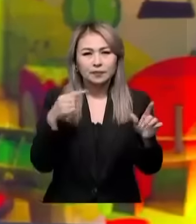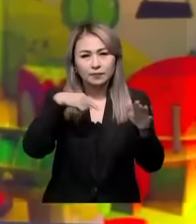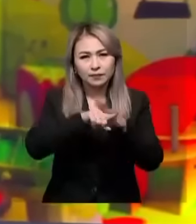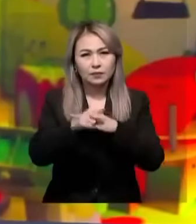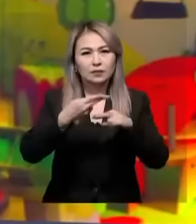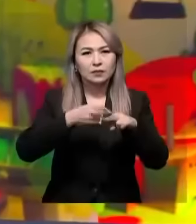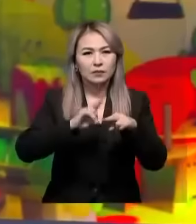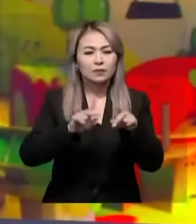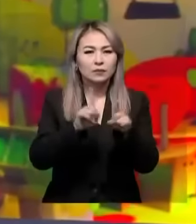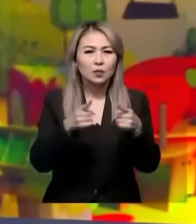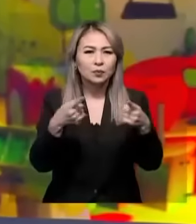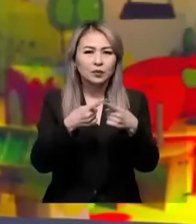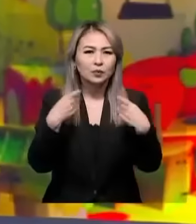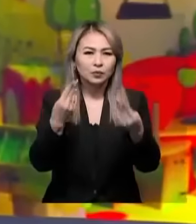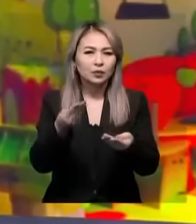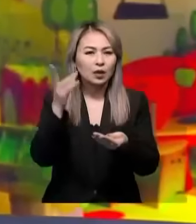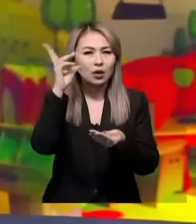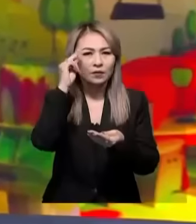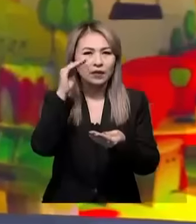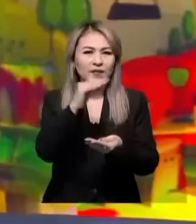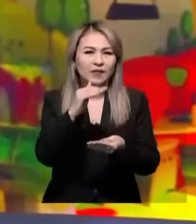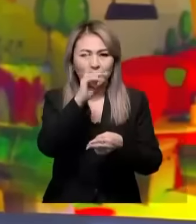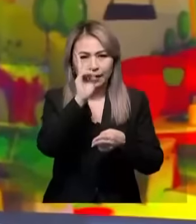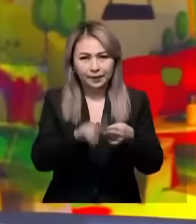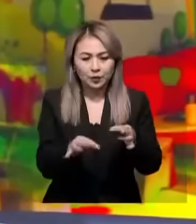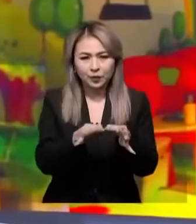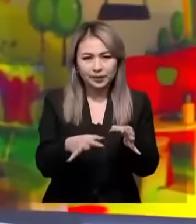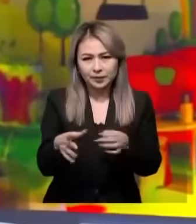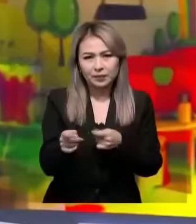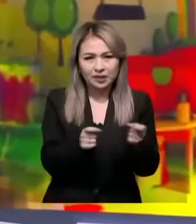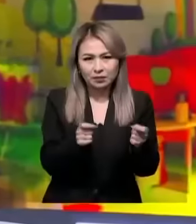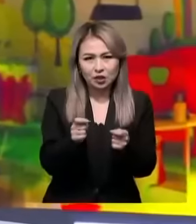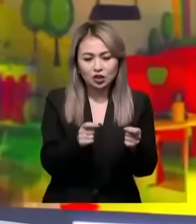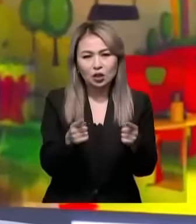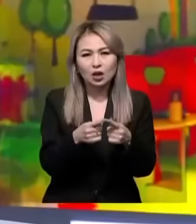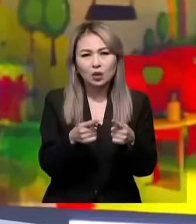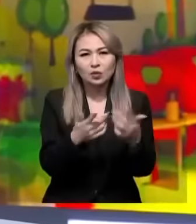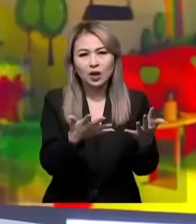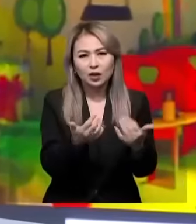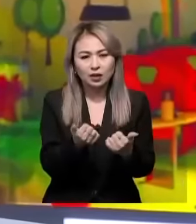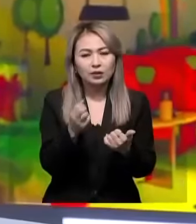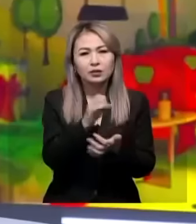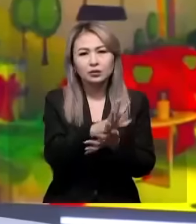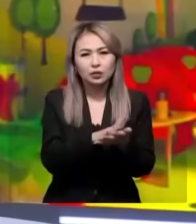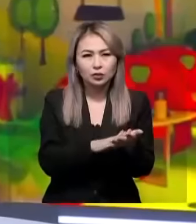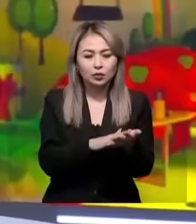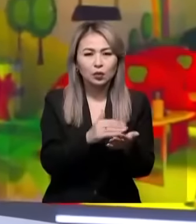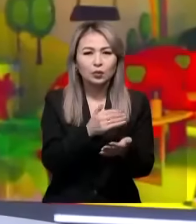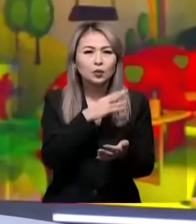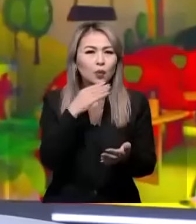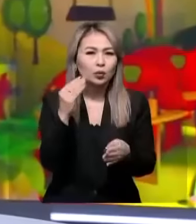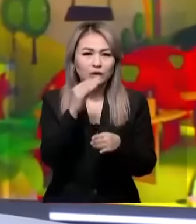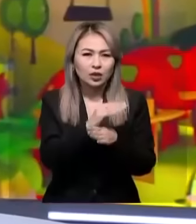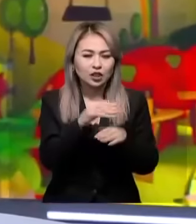орналасқандықтан ғимараттарды жалға беру мерзімі осы ақпан айында аяқталды. Ал облыстық білім басқармасы жалға алуды әрі қарай ұзартқысы